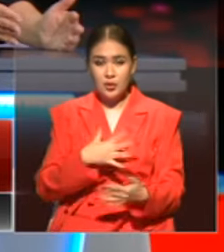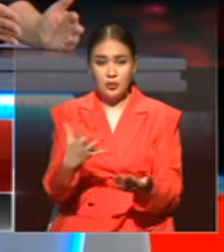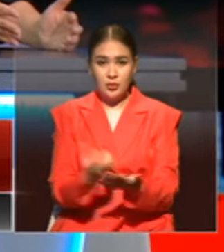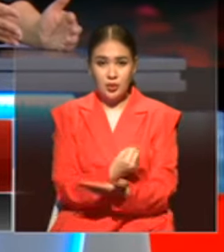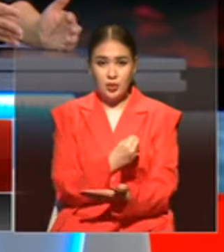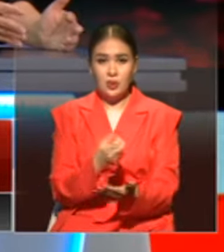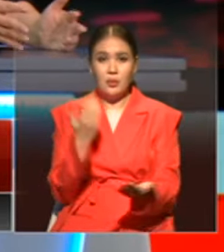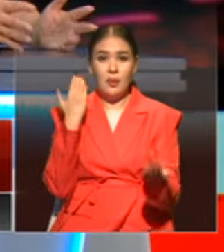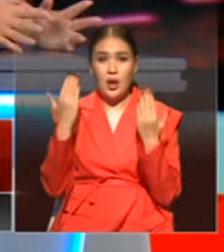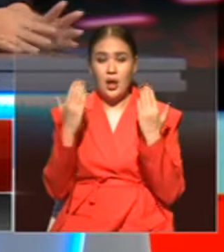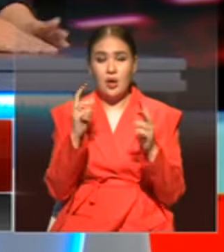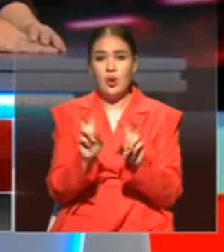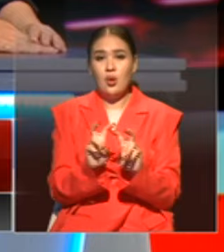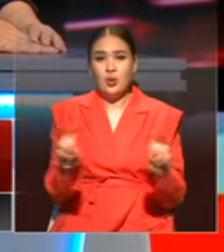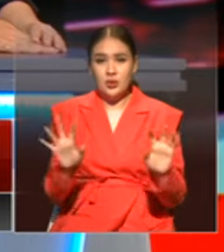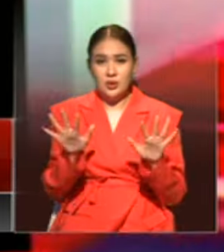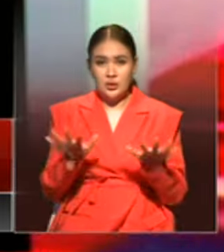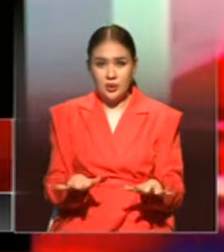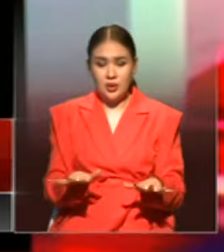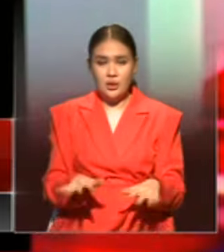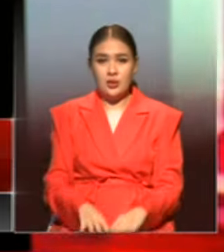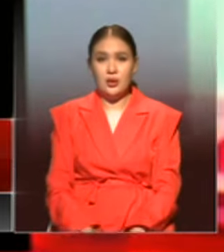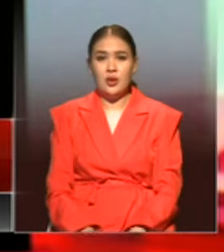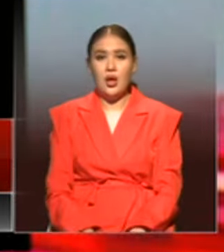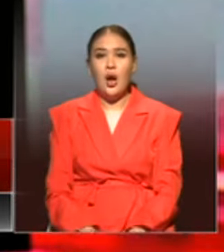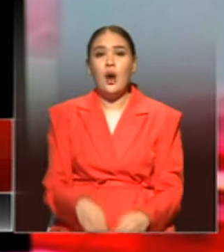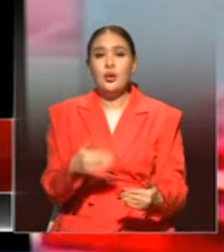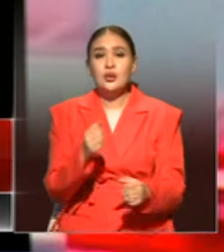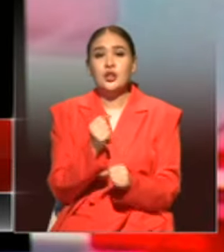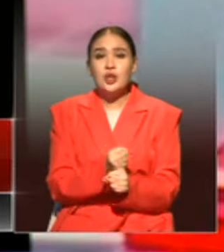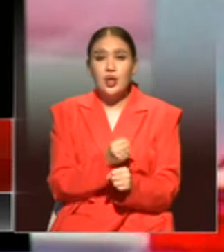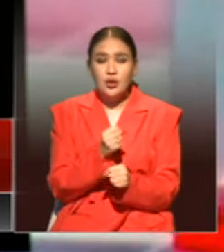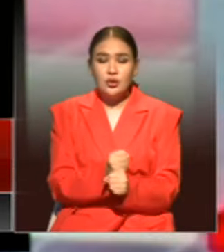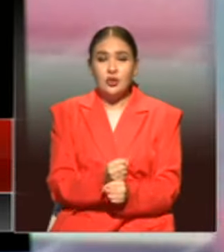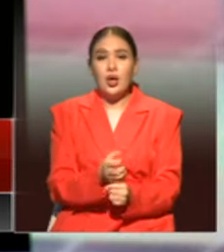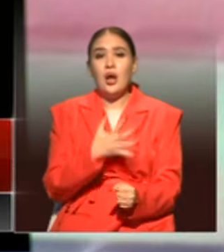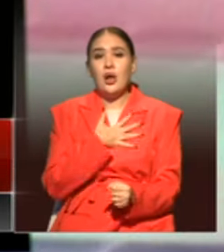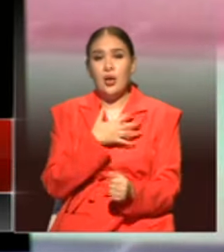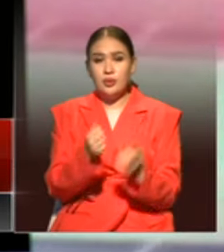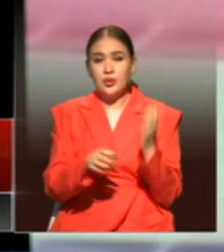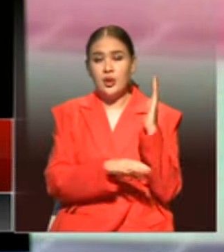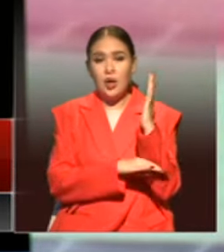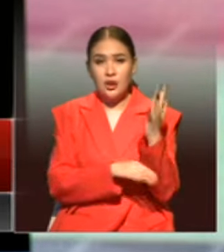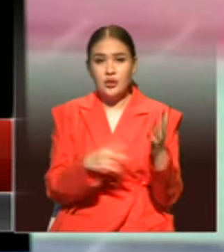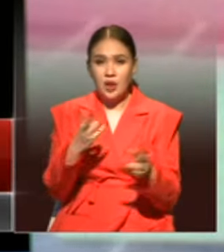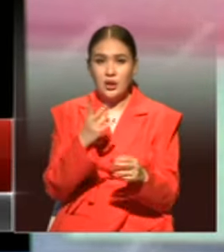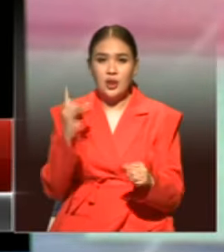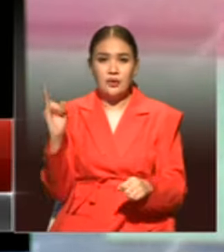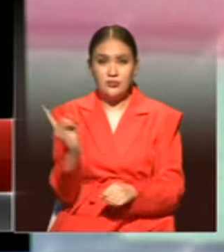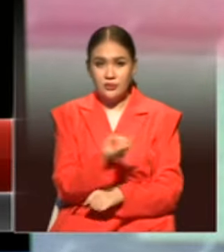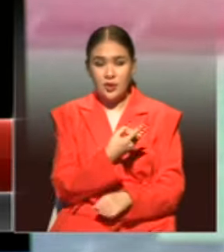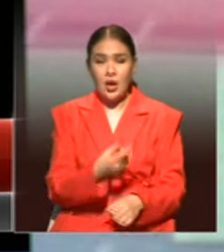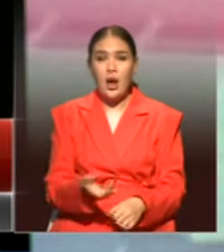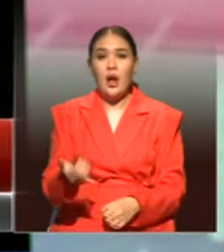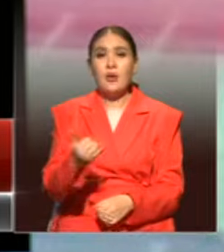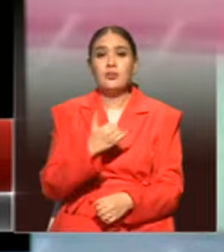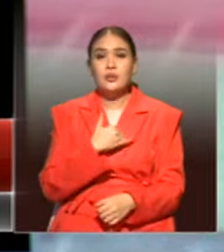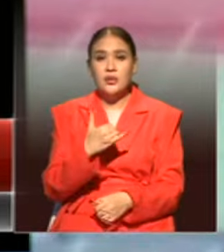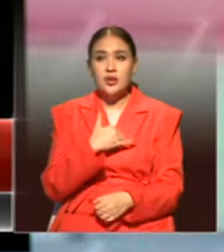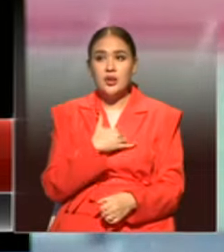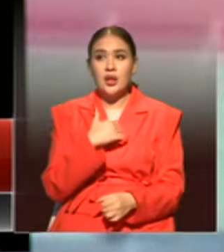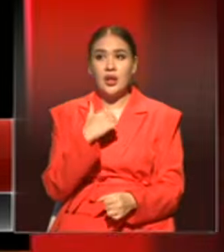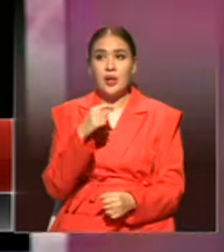парковый орындықтар дейміз ғой, лавочкалар. Оны жасау үшін тағы да ағашты шабу керек болады. Ал біздің жаңағы өндірісіміз